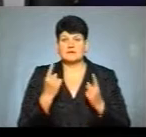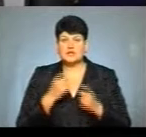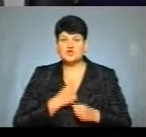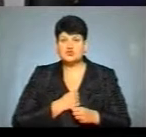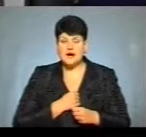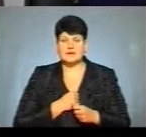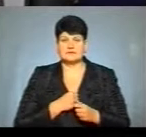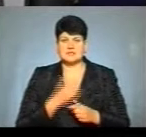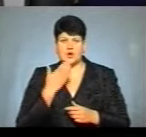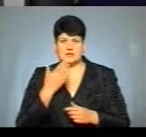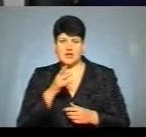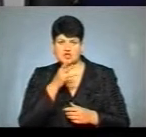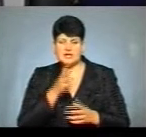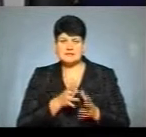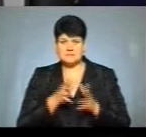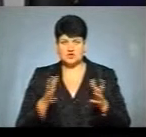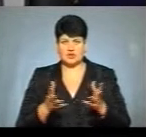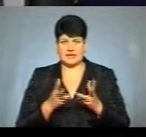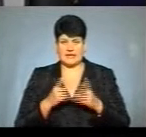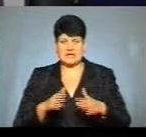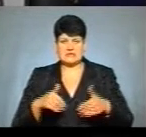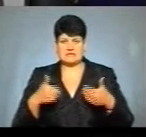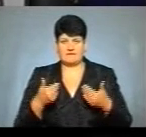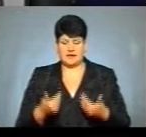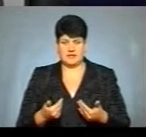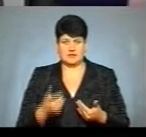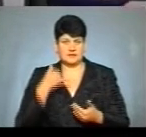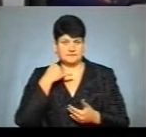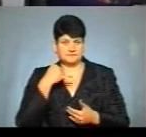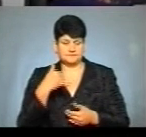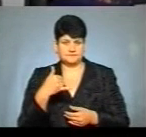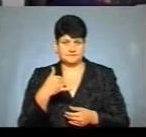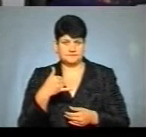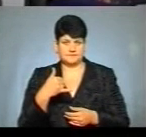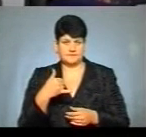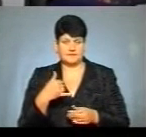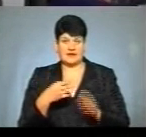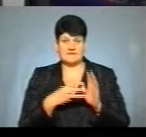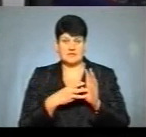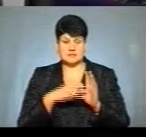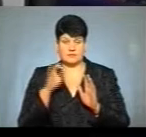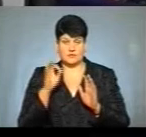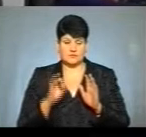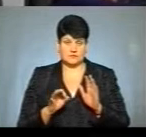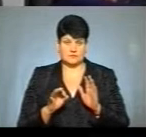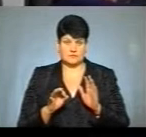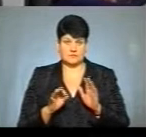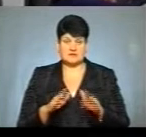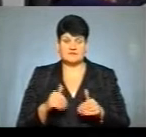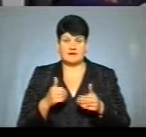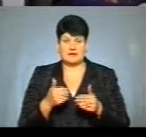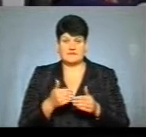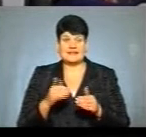превеликий жаль, за останній час збільшилась кількість звернень на кол-центр, на 8% на 8% звернень